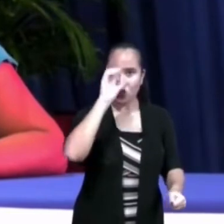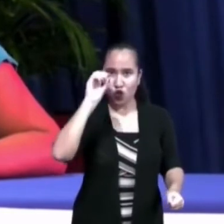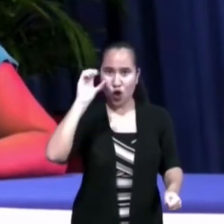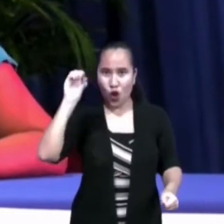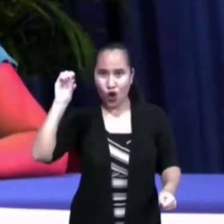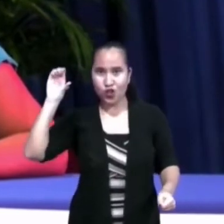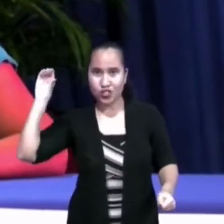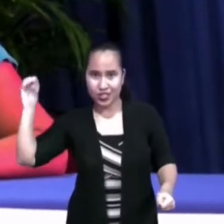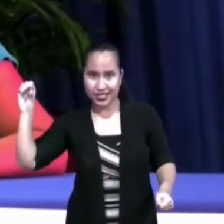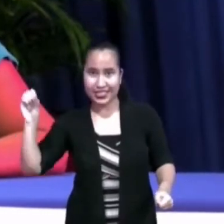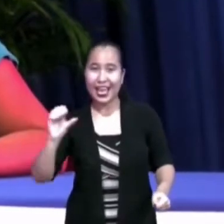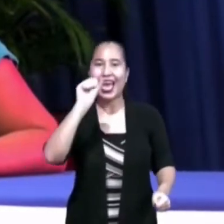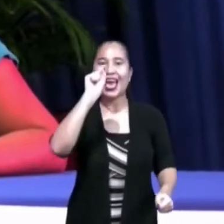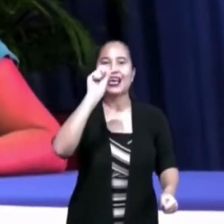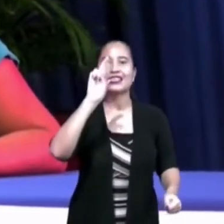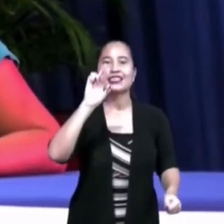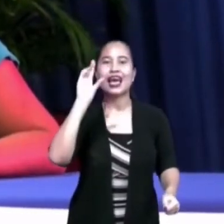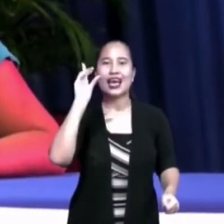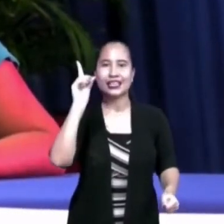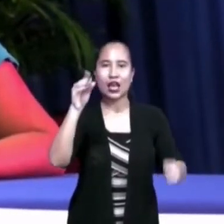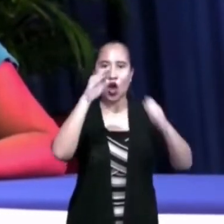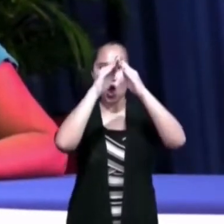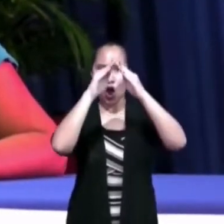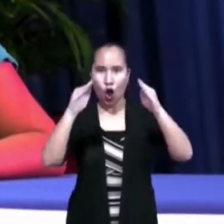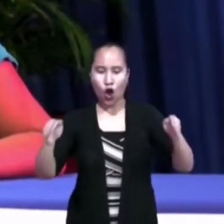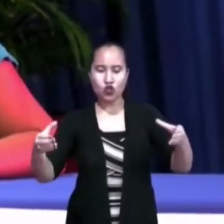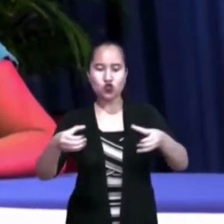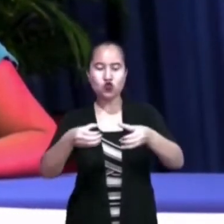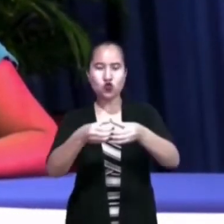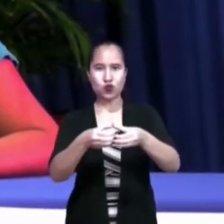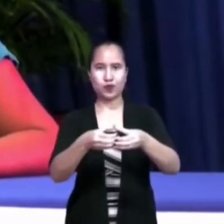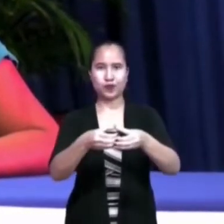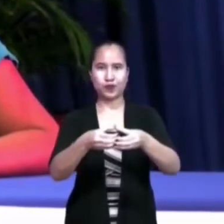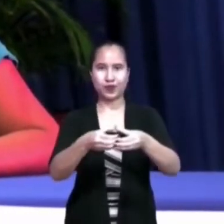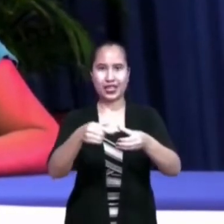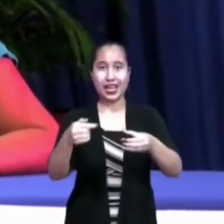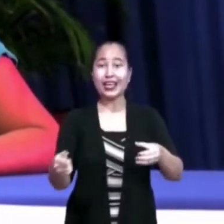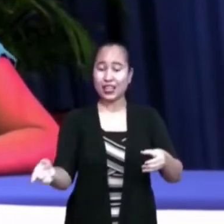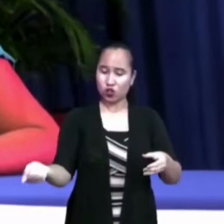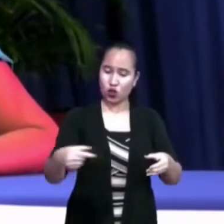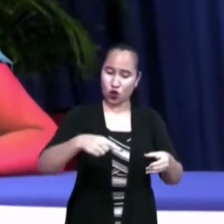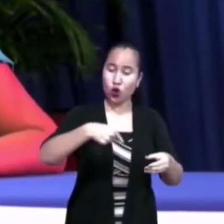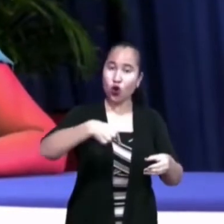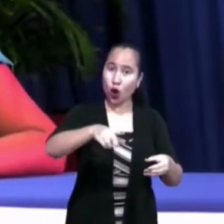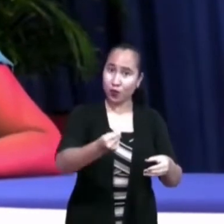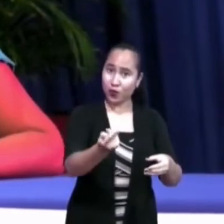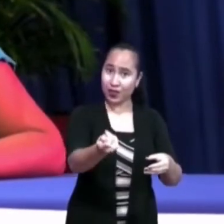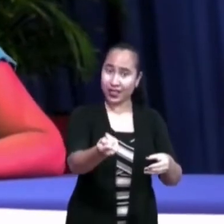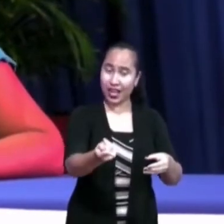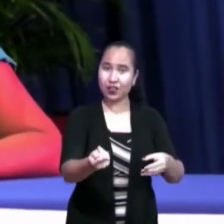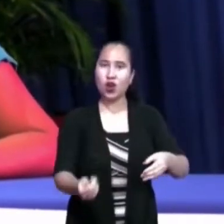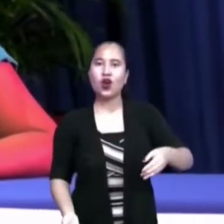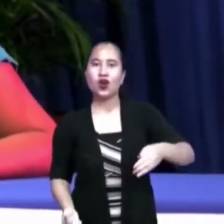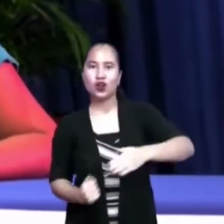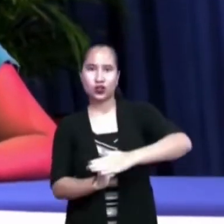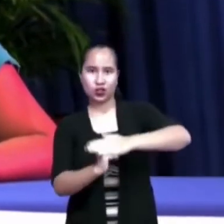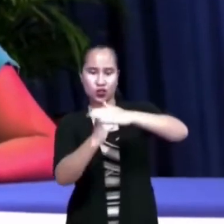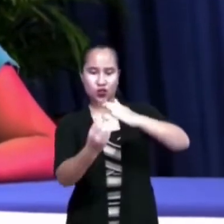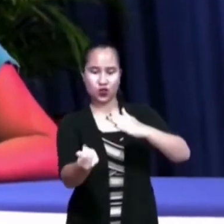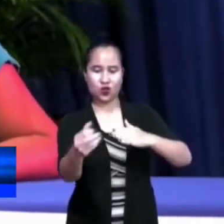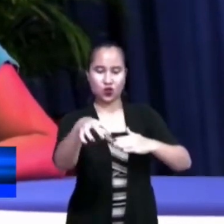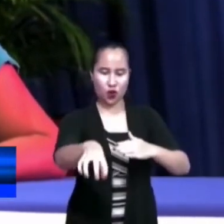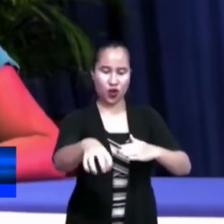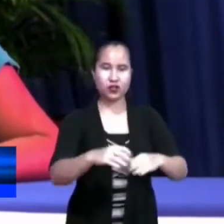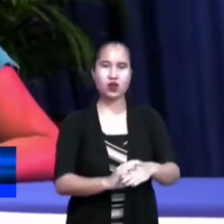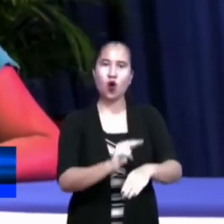per huishouden. En dit komt uit het COVID-19 noodfonds. Ambtenaren, u komt